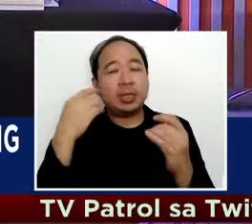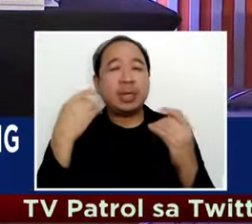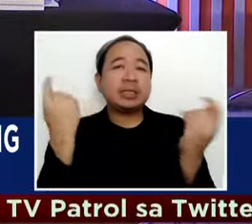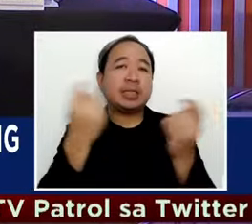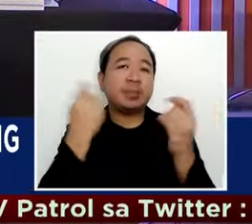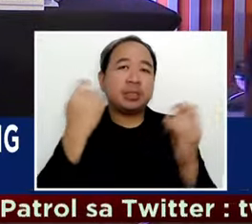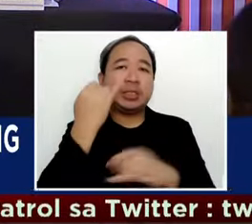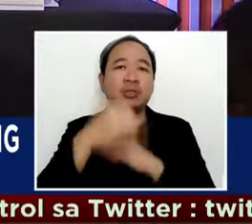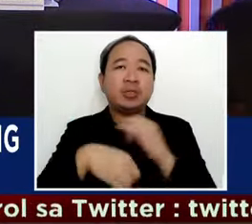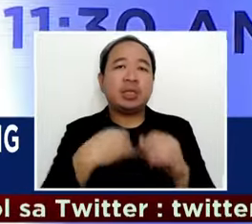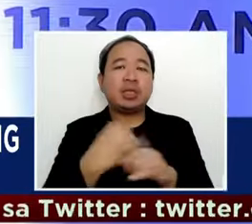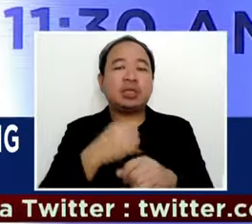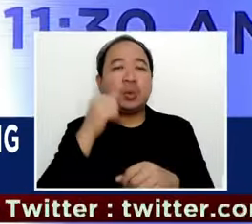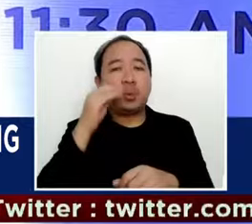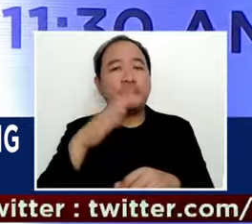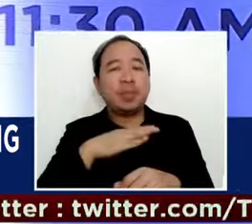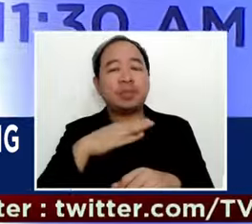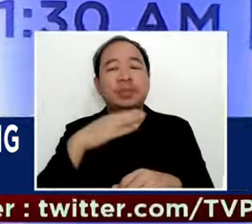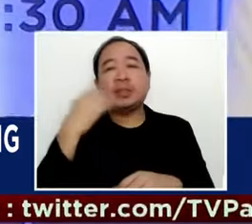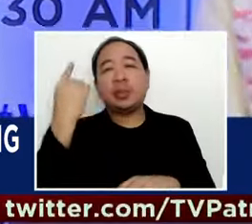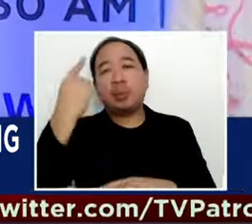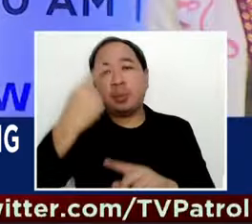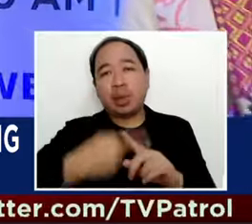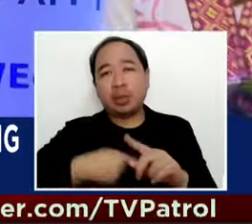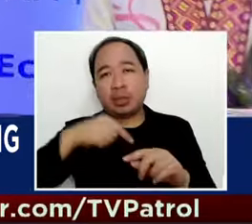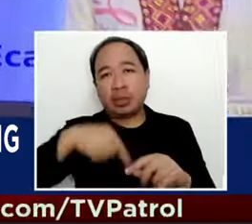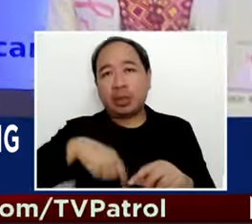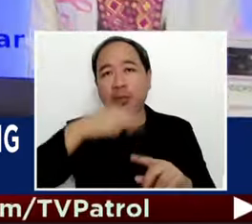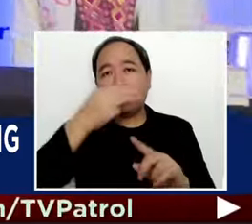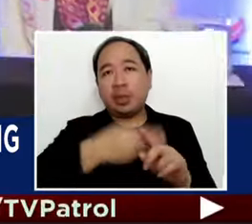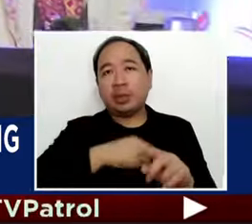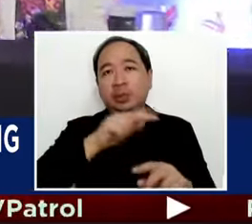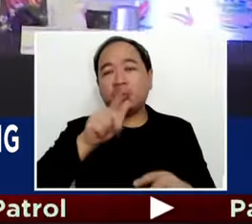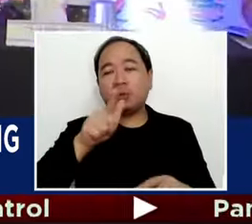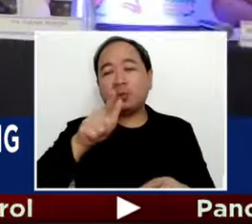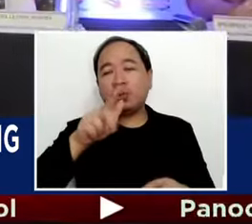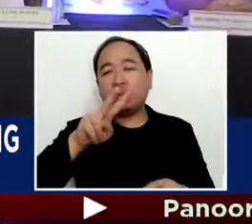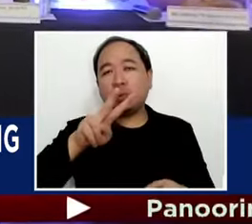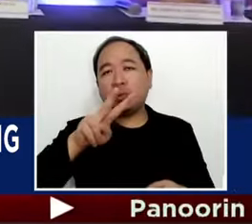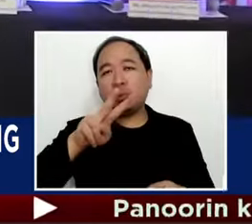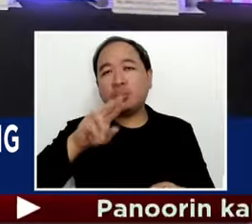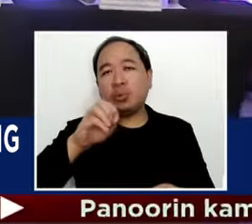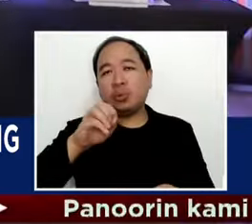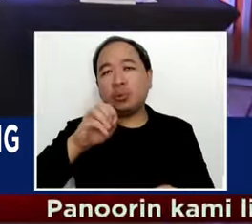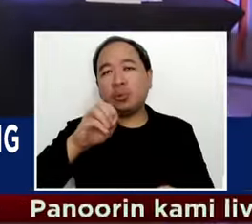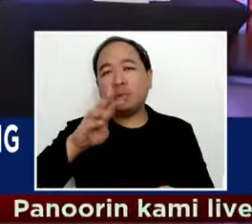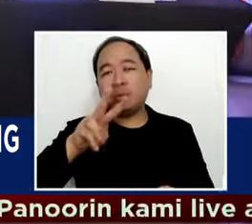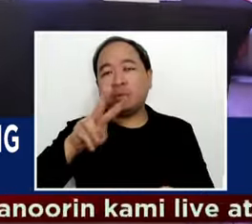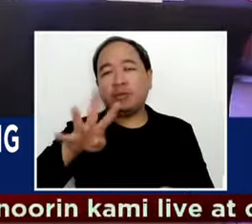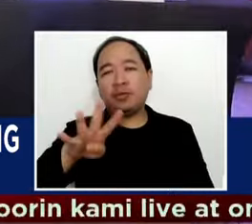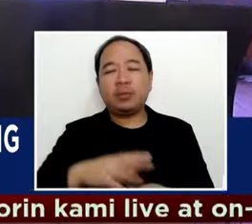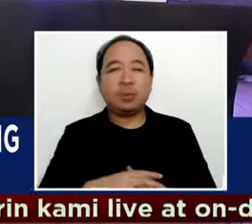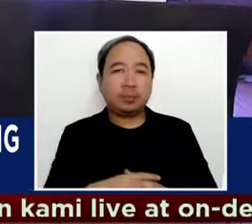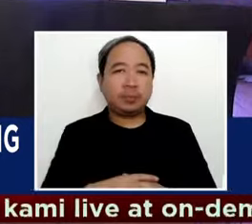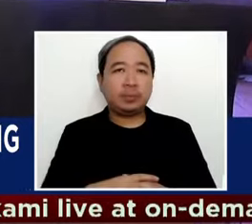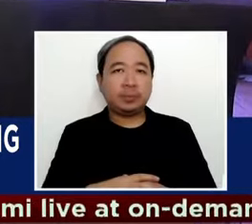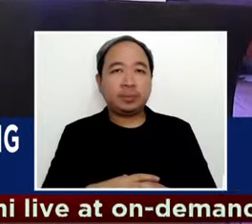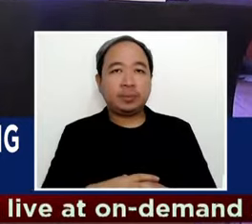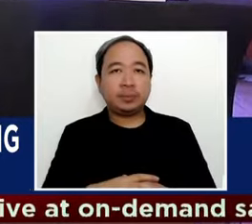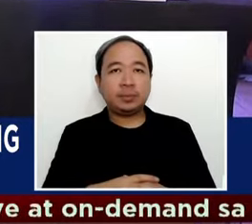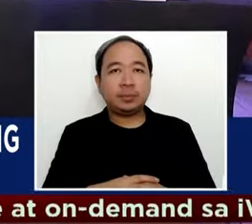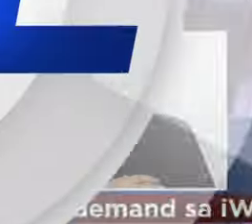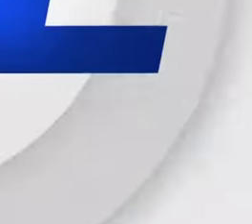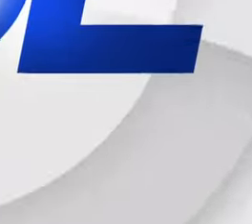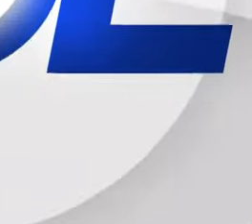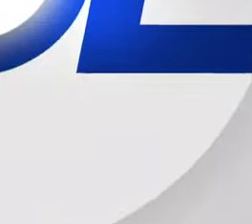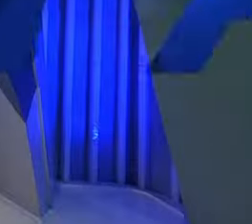pandaigdigang buwan ng mga babae ngayong March 2024. Jervis Manahan, ABS-CBN News.